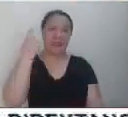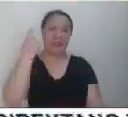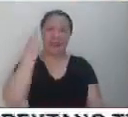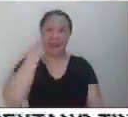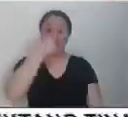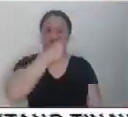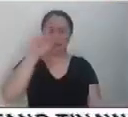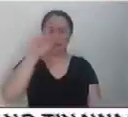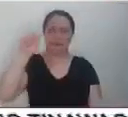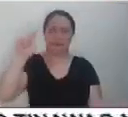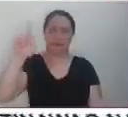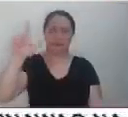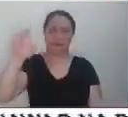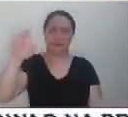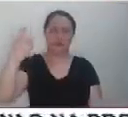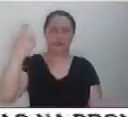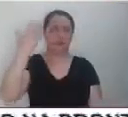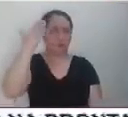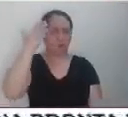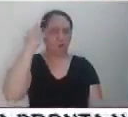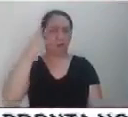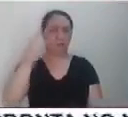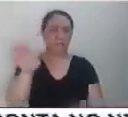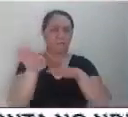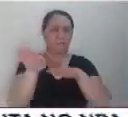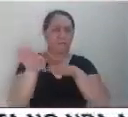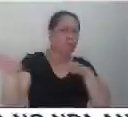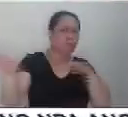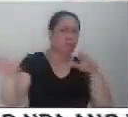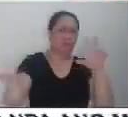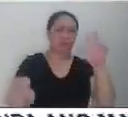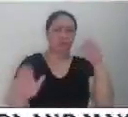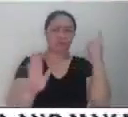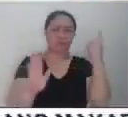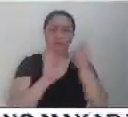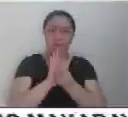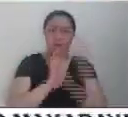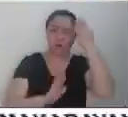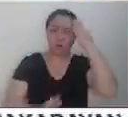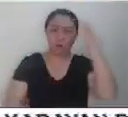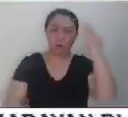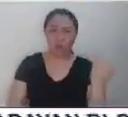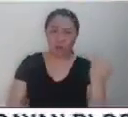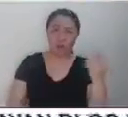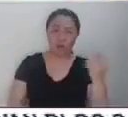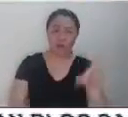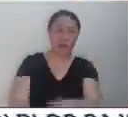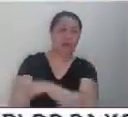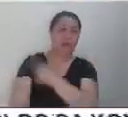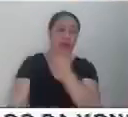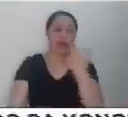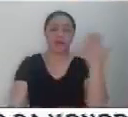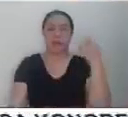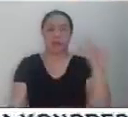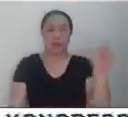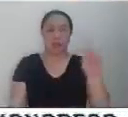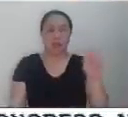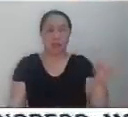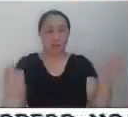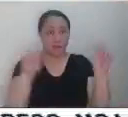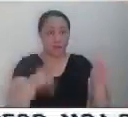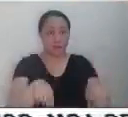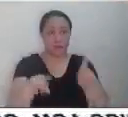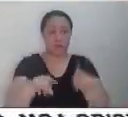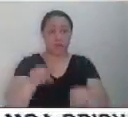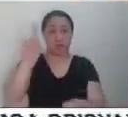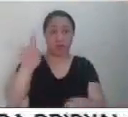natin kasi nga po, persado po tayo, kami mga operator, mag-comply po doon sa mandate po ng DOTR. Sinusunod po